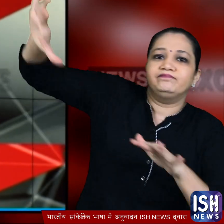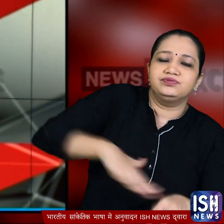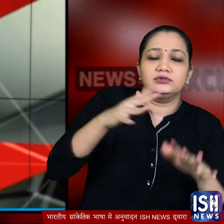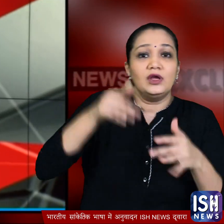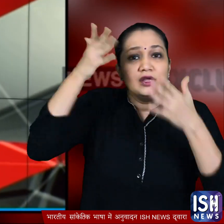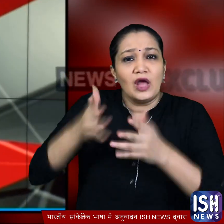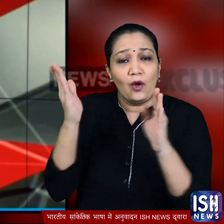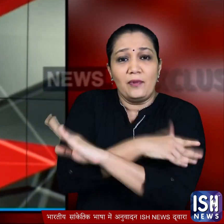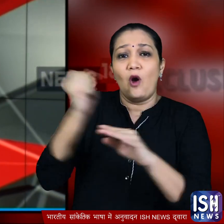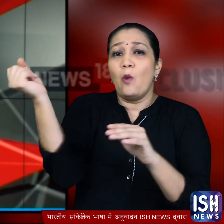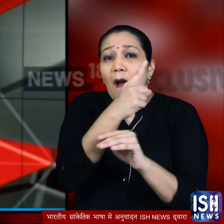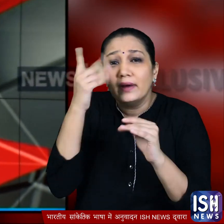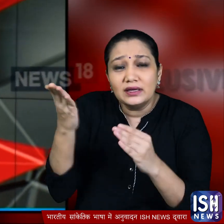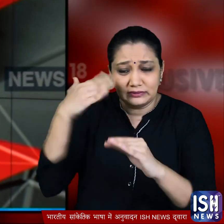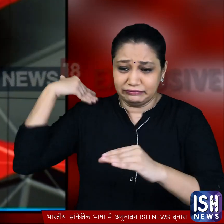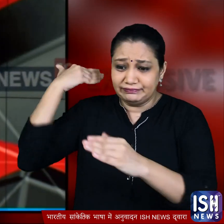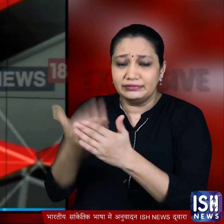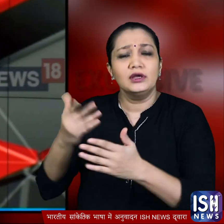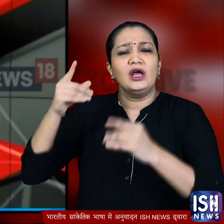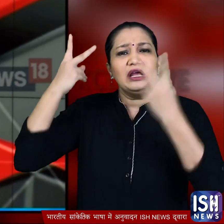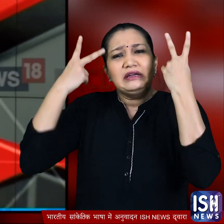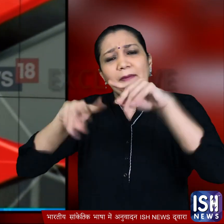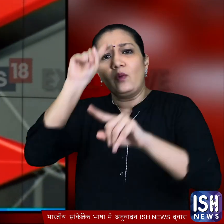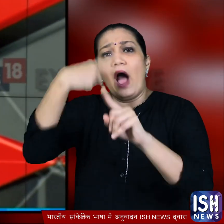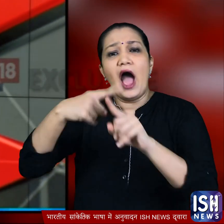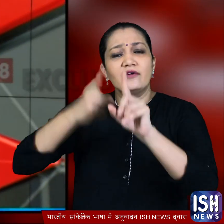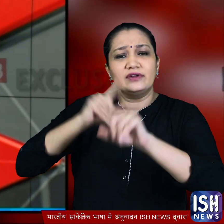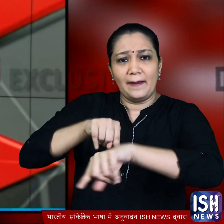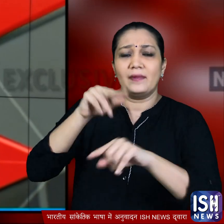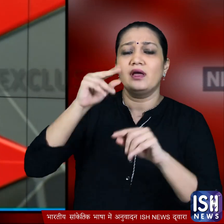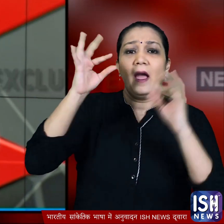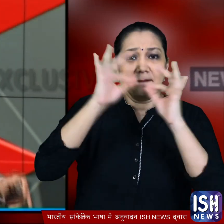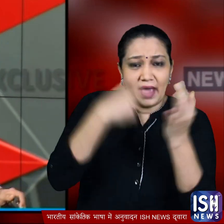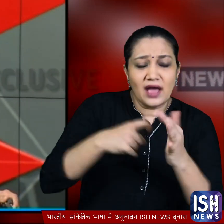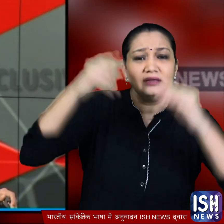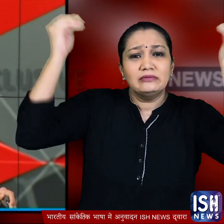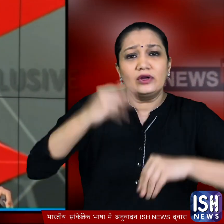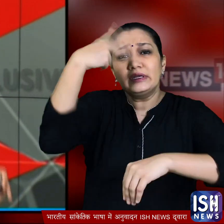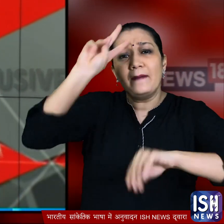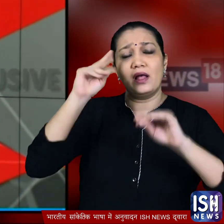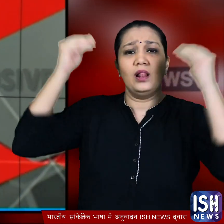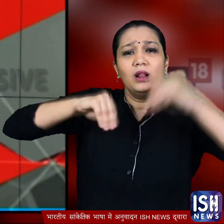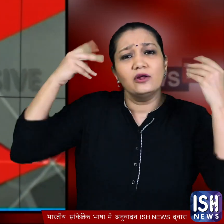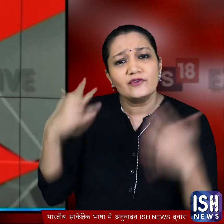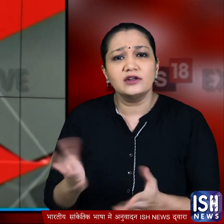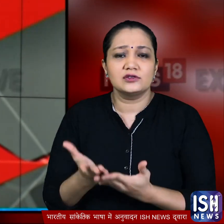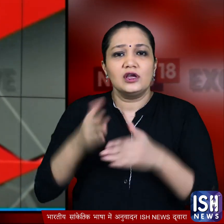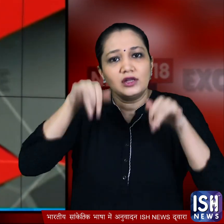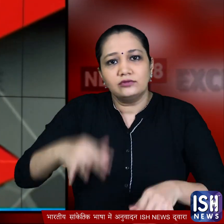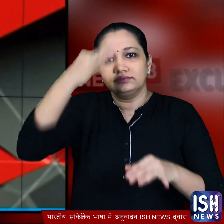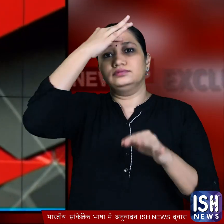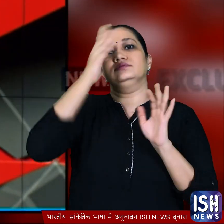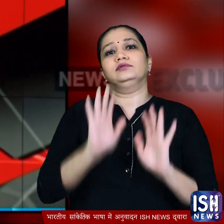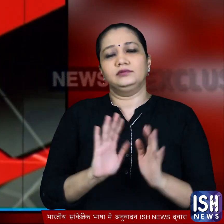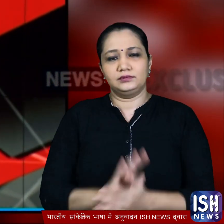बार तो मानसून के पहले महीने में नेपाल में औसत से 1.5 गुना और बिहार में लगभग 2 गुना बारिश हुई, जिसका कहर अब लोग भुगत